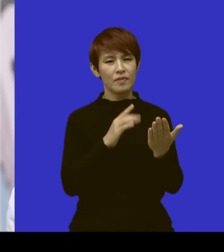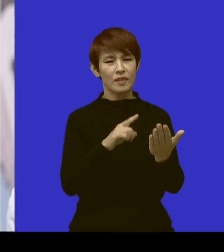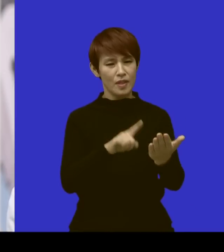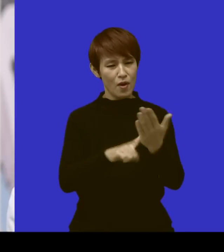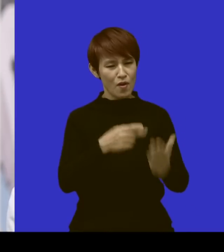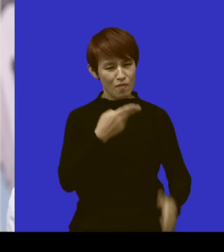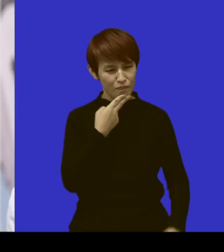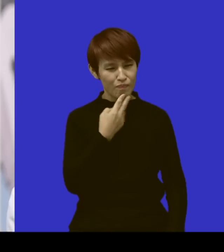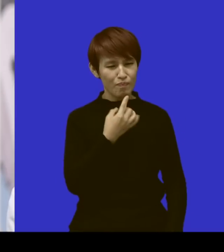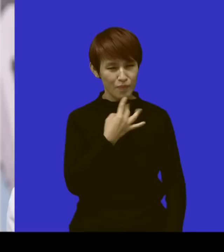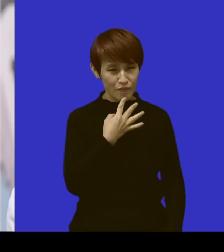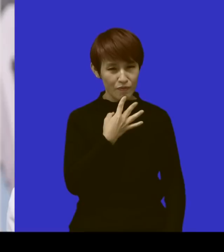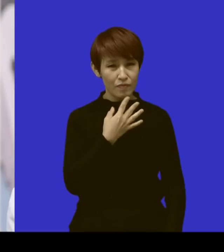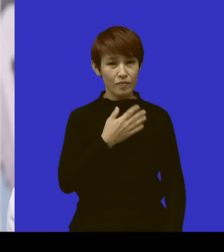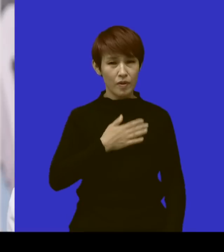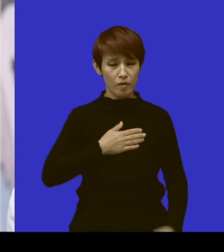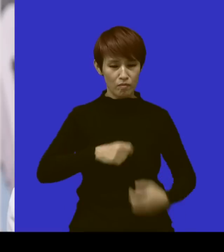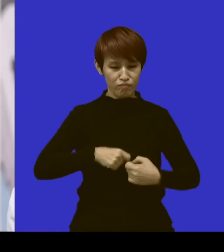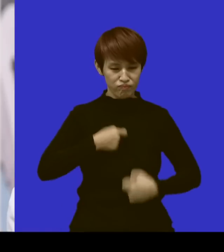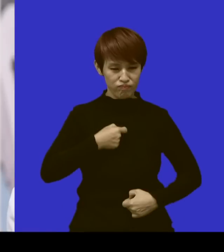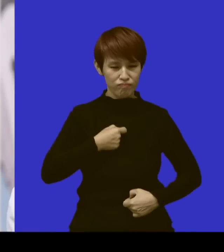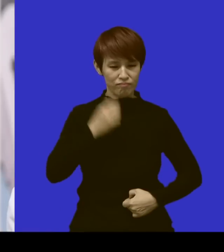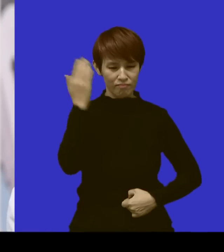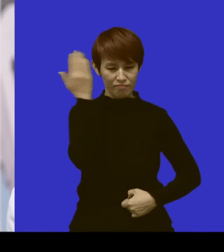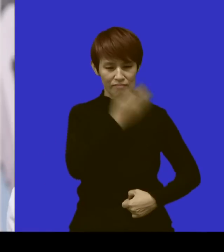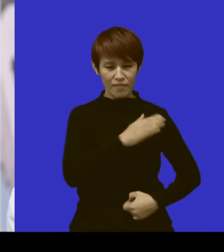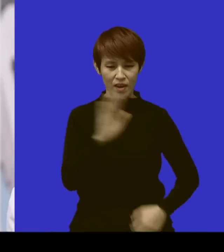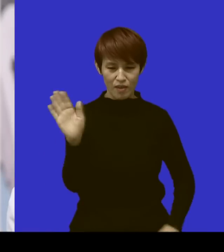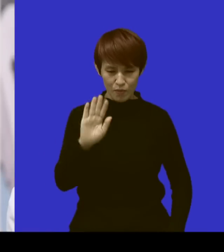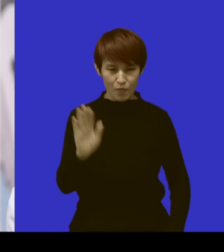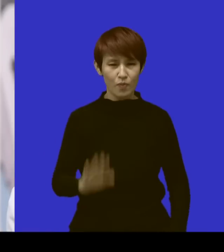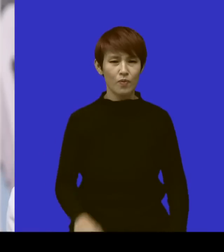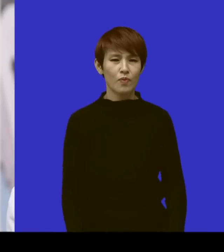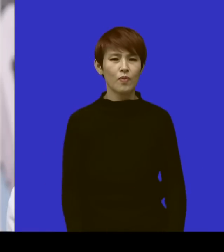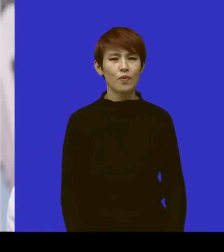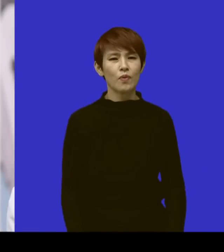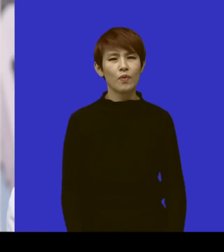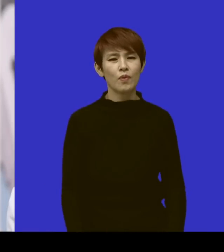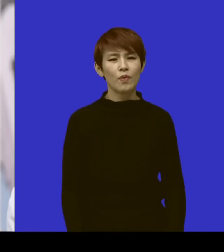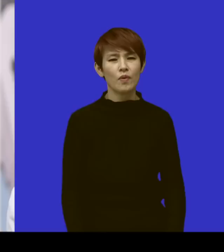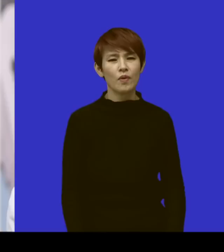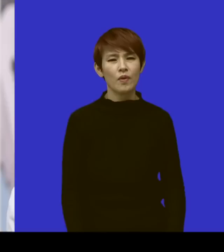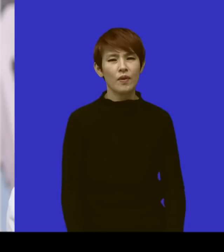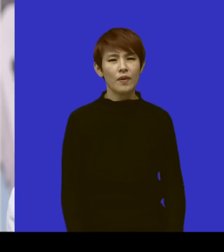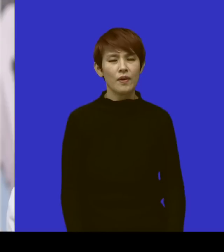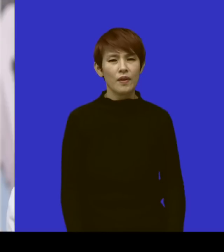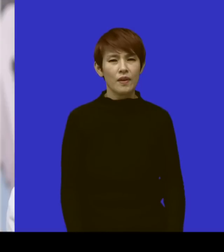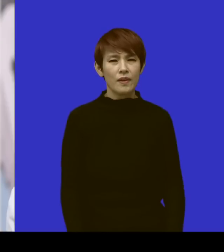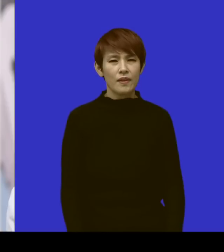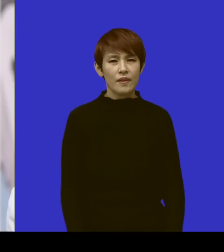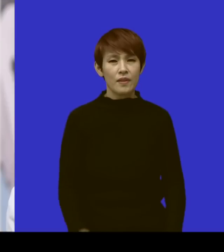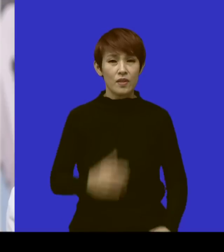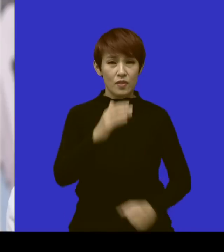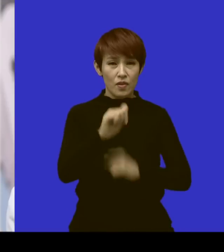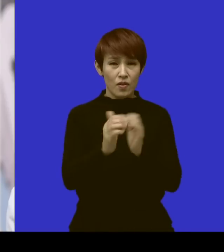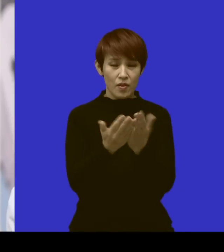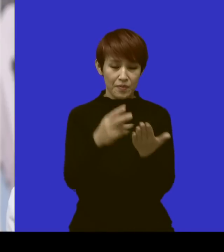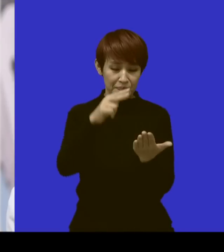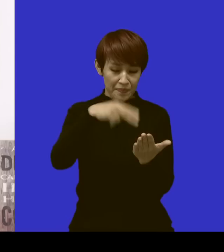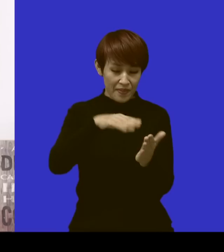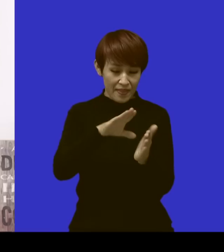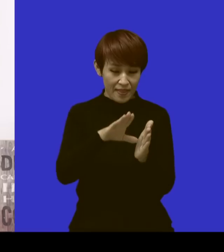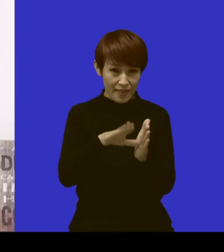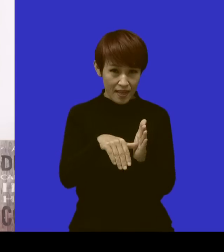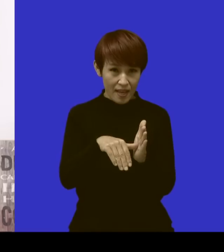그럼 나도 정결한 사람이 아니고 그런 이제 말씀 볼 땐 그런 생각도 되게 많이 있거든요. 그러니까 말씀 보면서 막